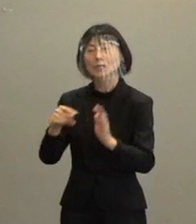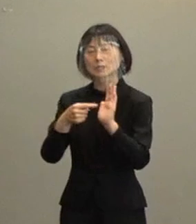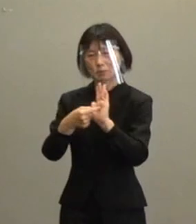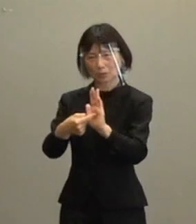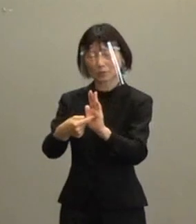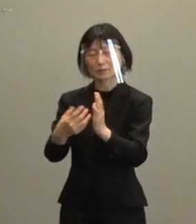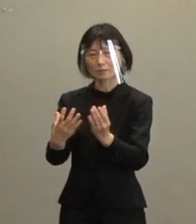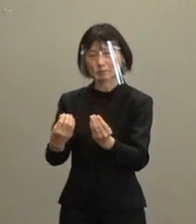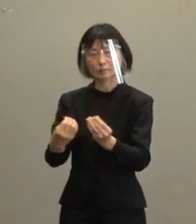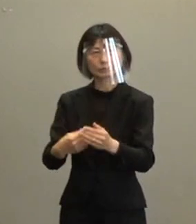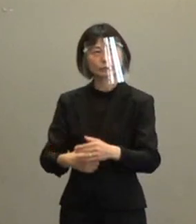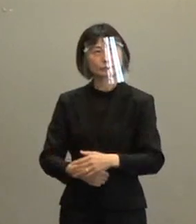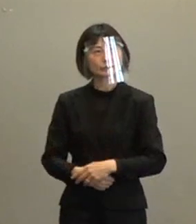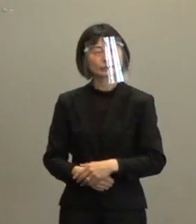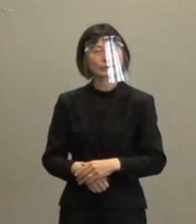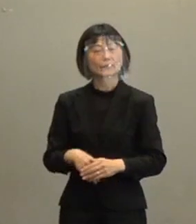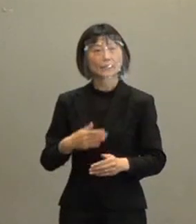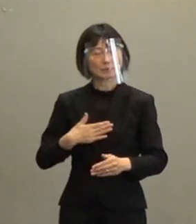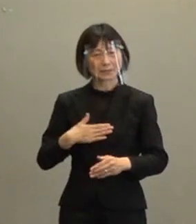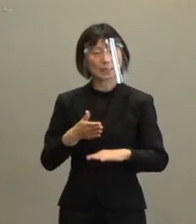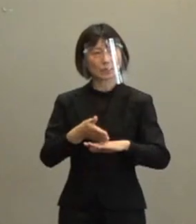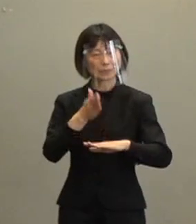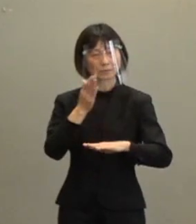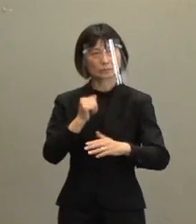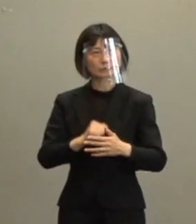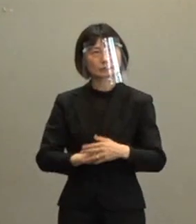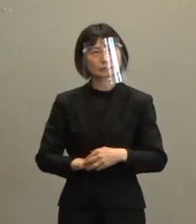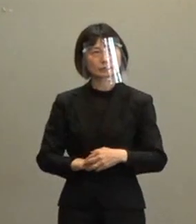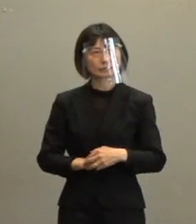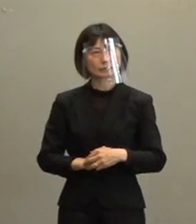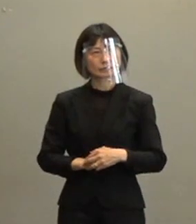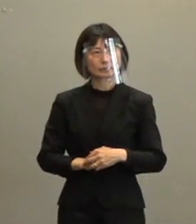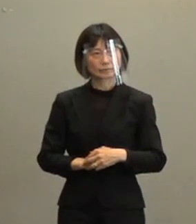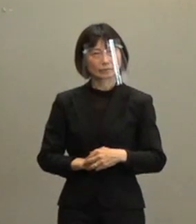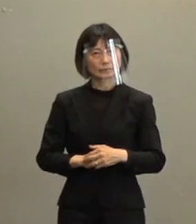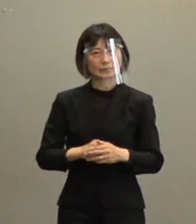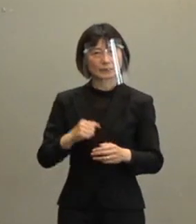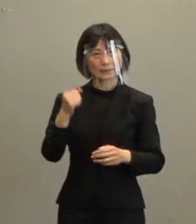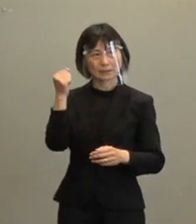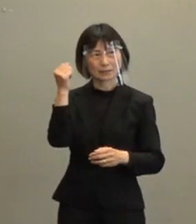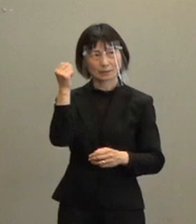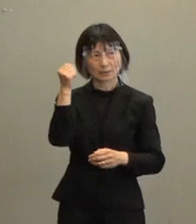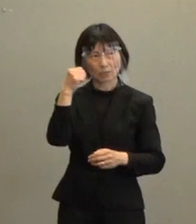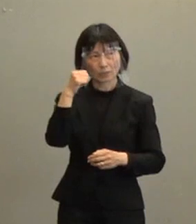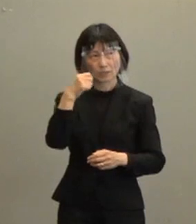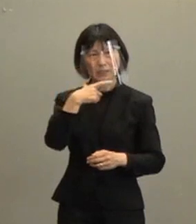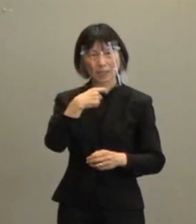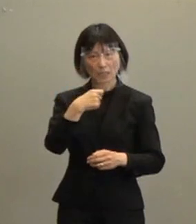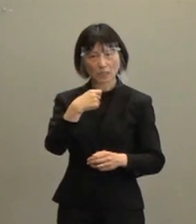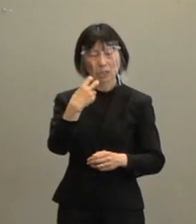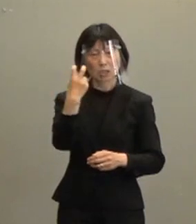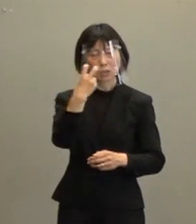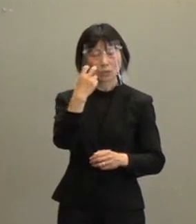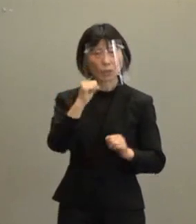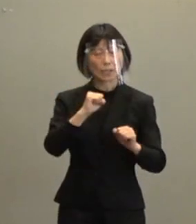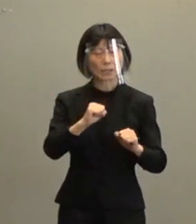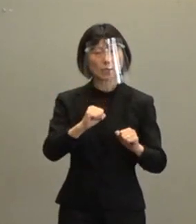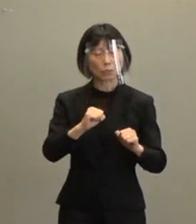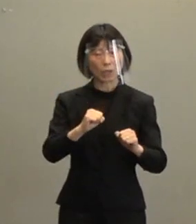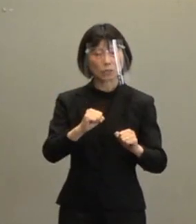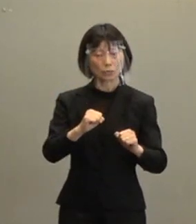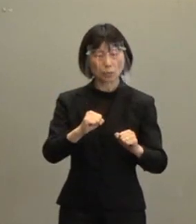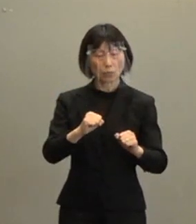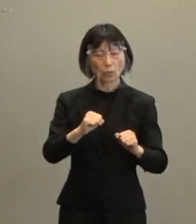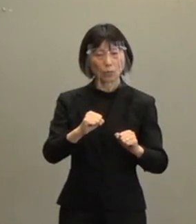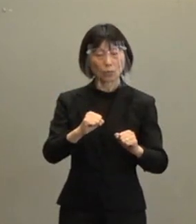しています 。分かりました、ありがとうございます。ちょっと確認させていただきたいのは、その調査をやられたのは、そういう